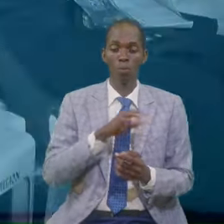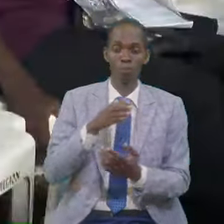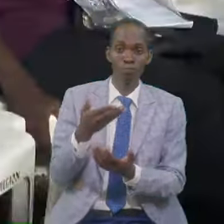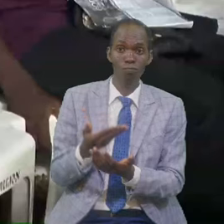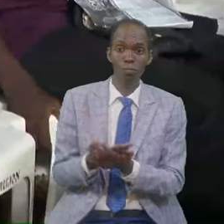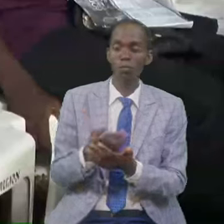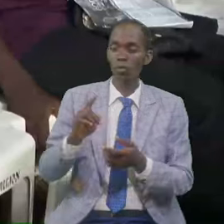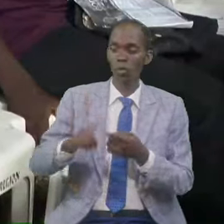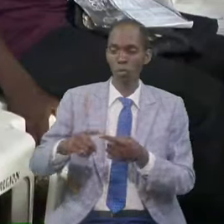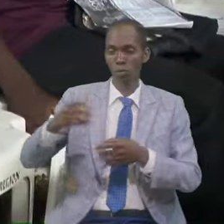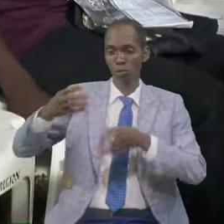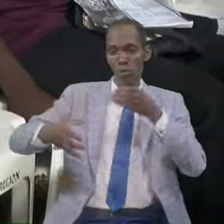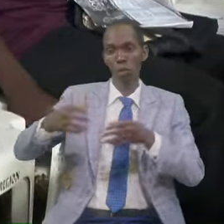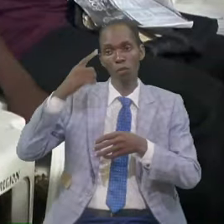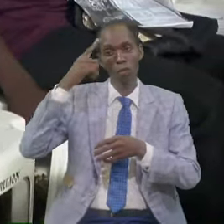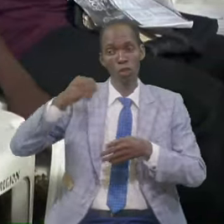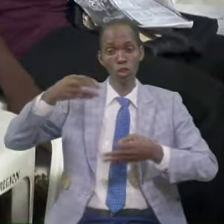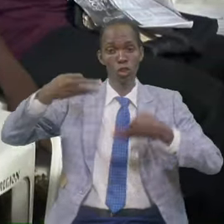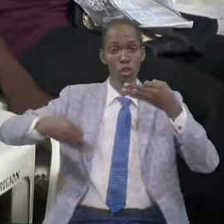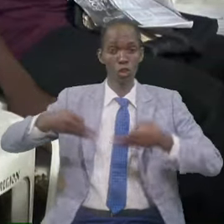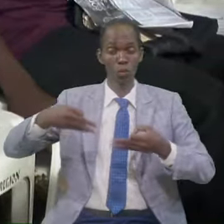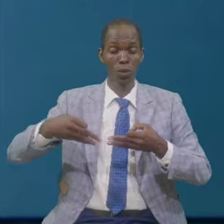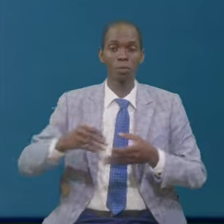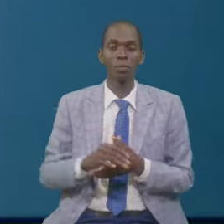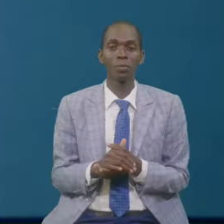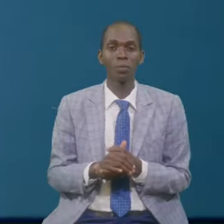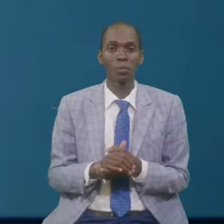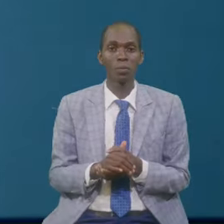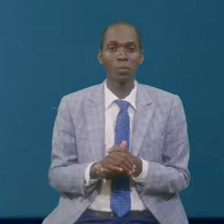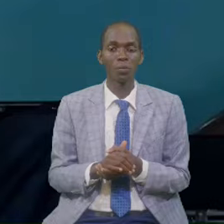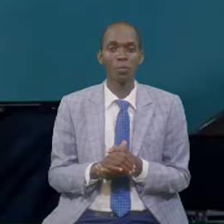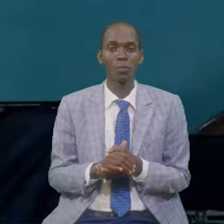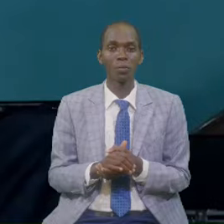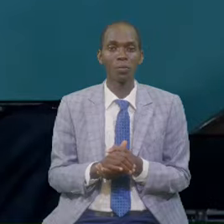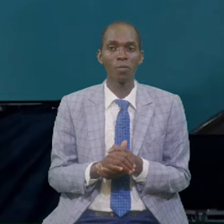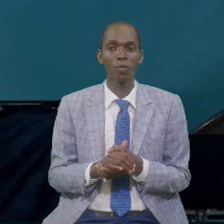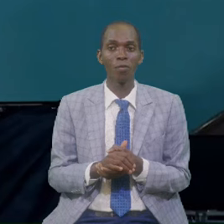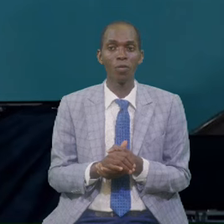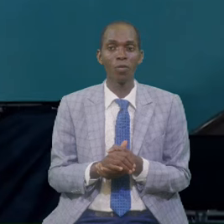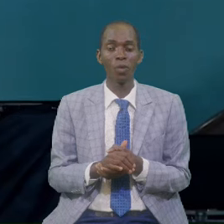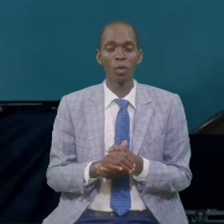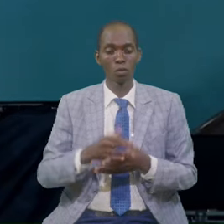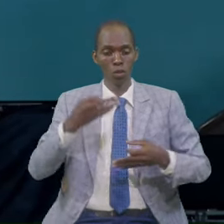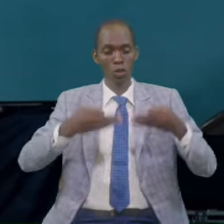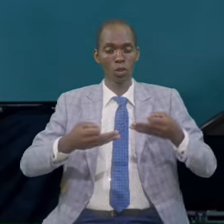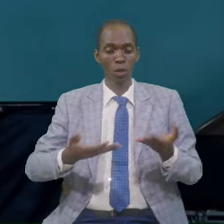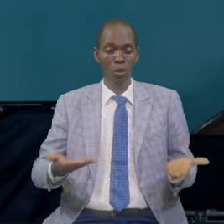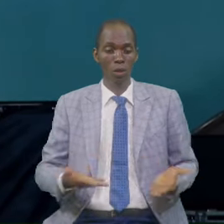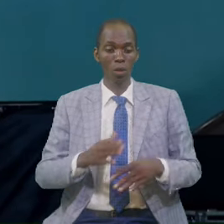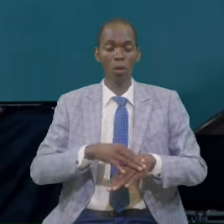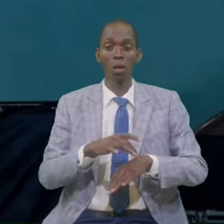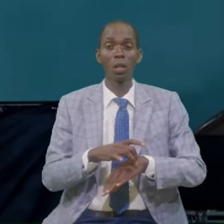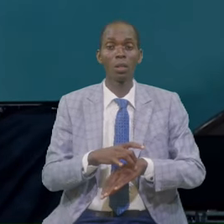ఆ తర్వాత తీర్పు కోసమై న్యాయపు తీర్పు చెప్పేవాడు ఉంటాడు. Judged on earth. ఆయన భూమి మీద న్యాయాధిపతి.